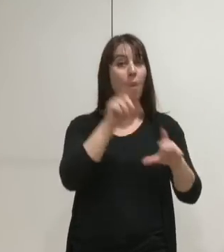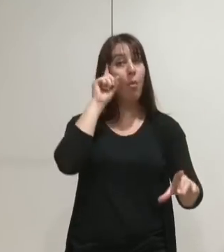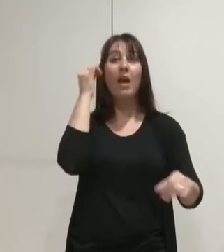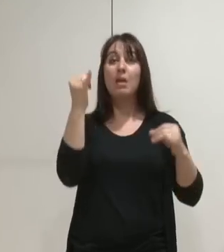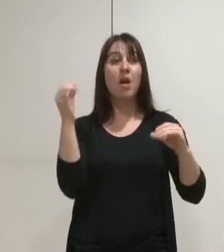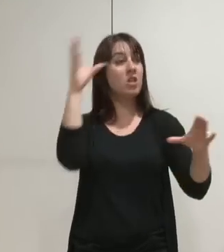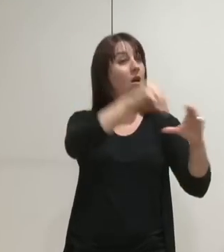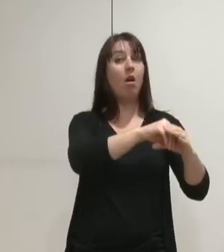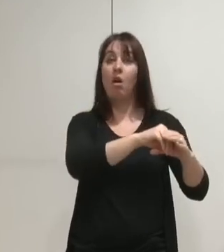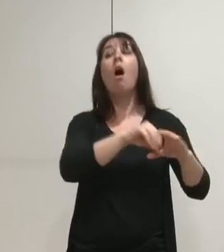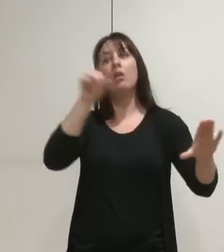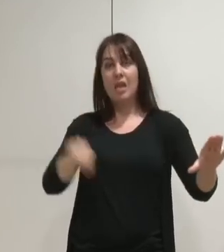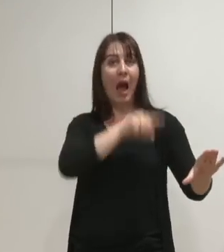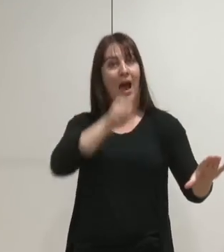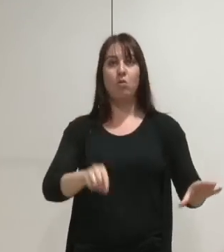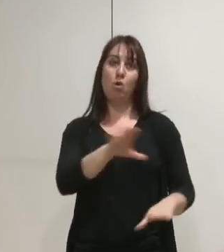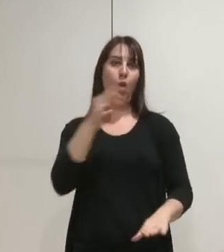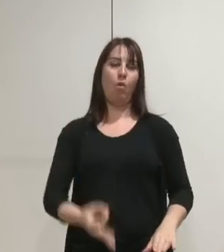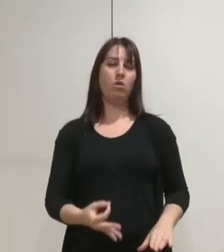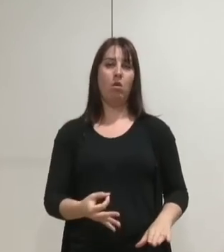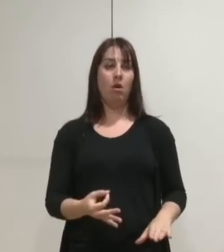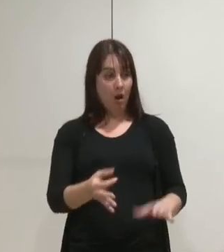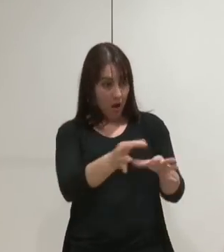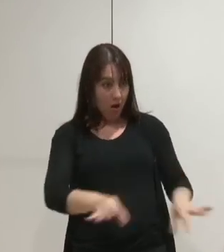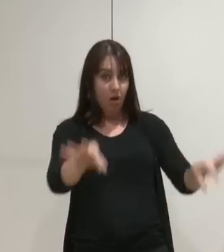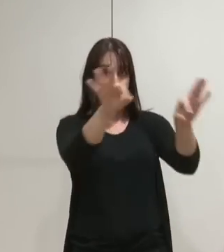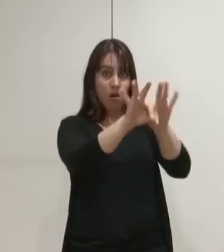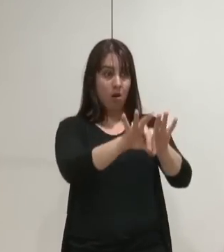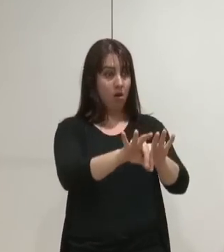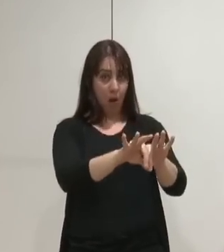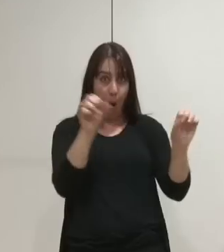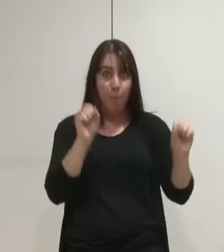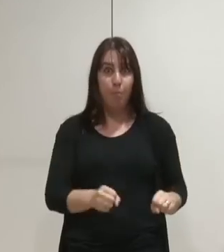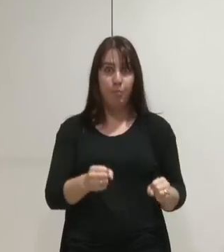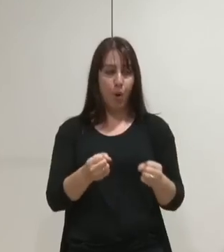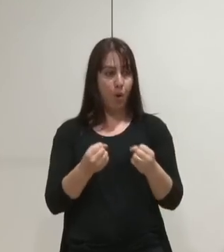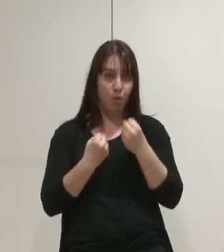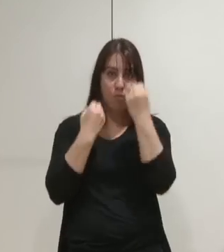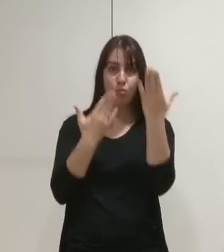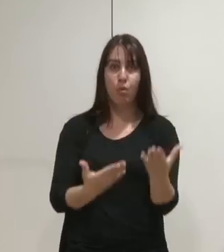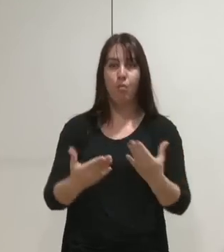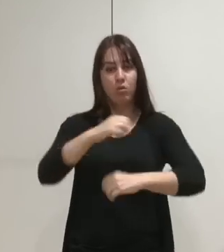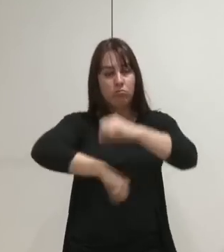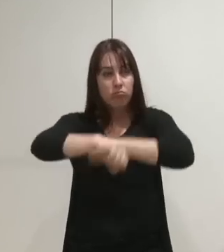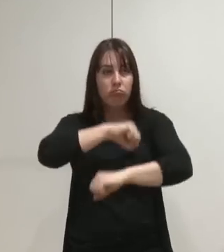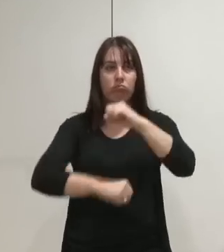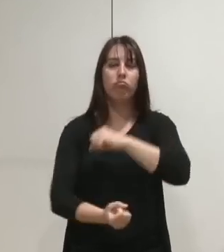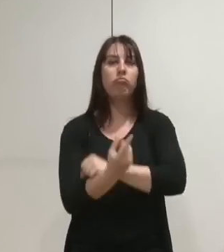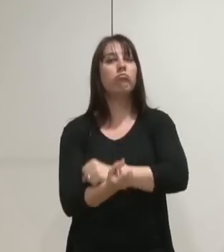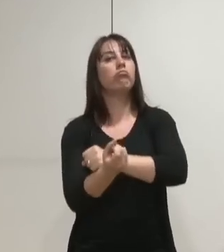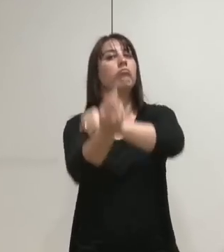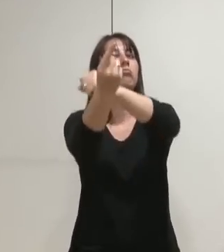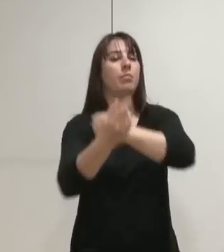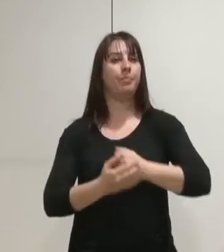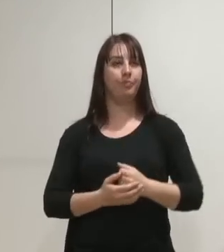et simple donc on a bien un outil qui nous permet ce type de de d'opération sur le